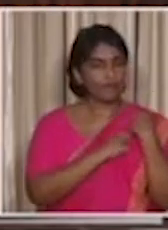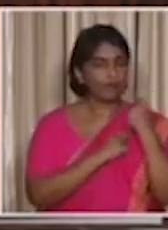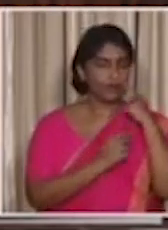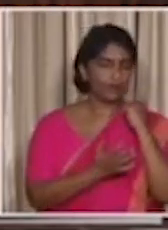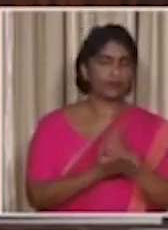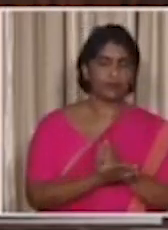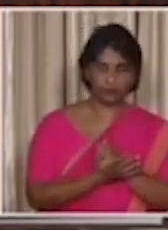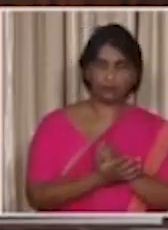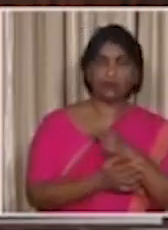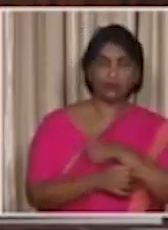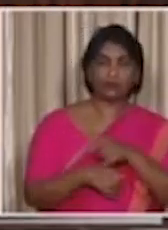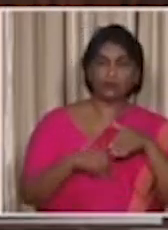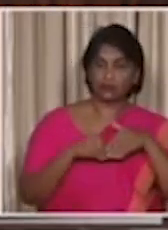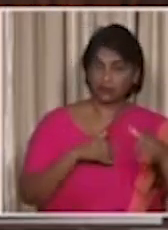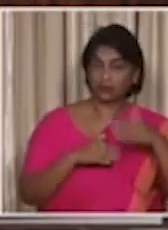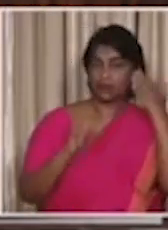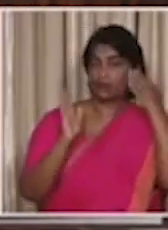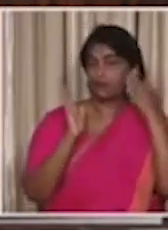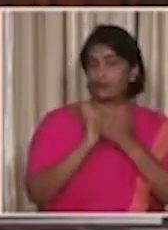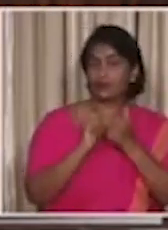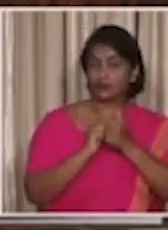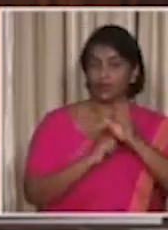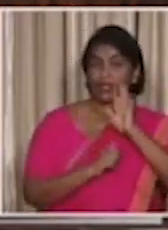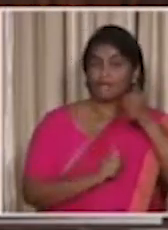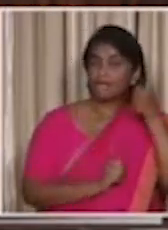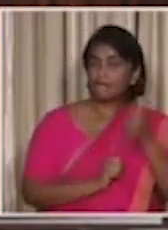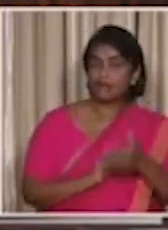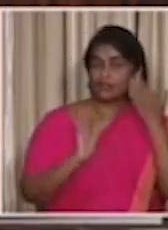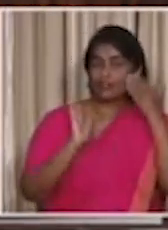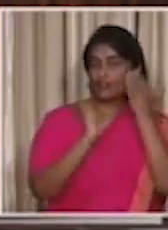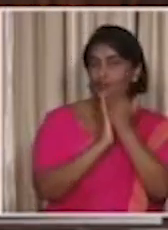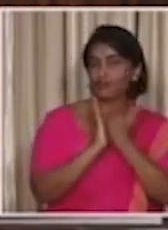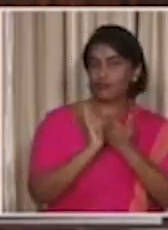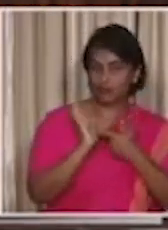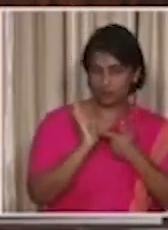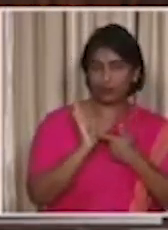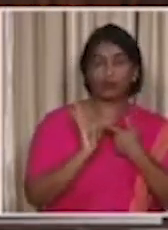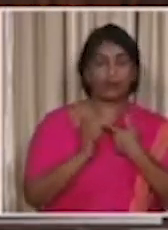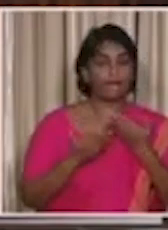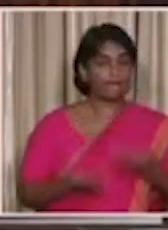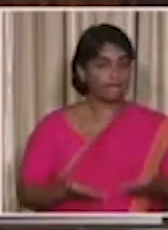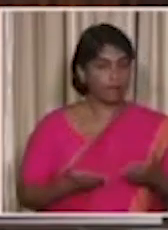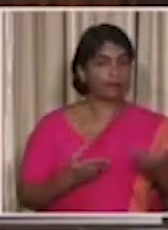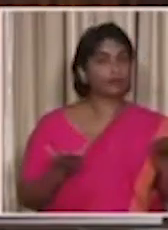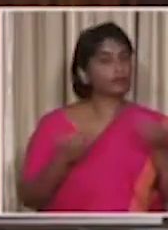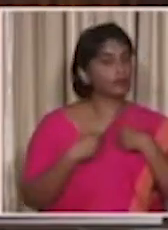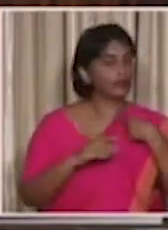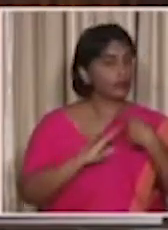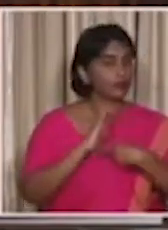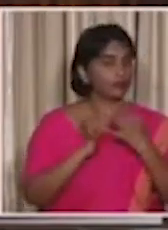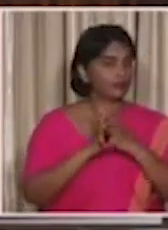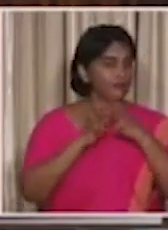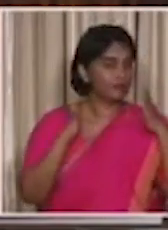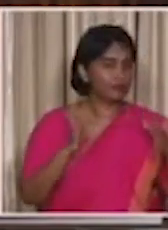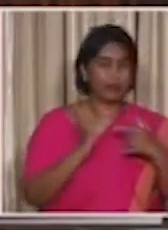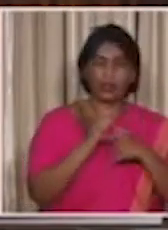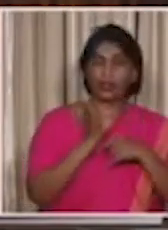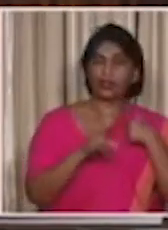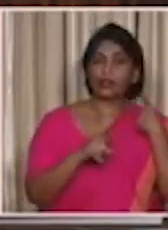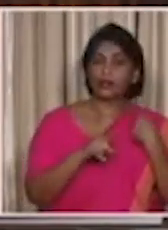දැනෙනවා. මෙතනදී අවධානය යොමු කළ යුතු වැදගත් කාරණයක් තියෙනවා. වර්තමානයේ අපේ රටේ වැඩිපුර බදු